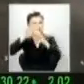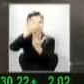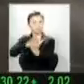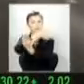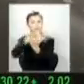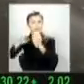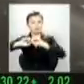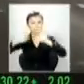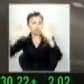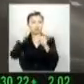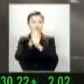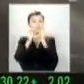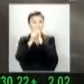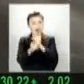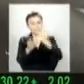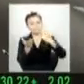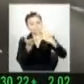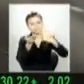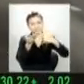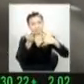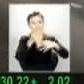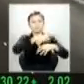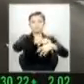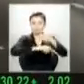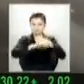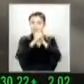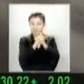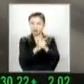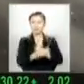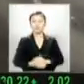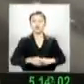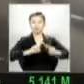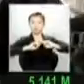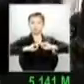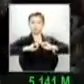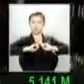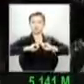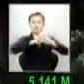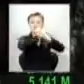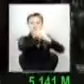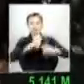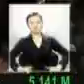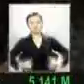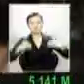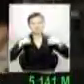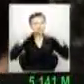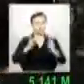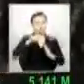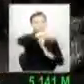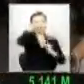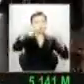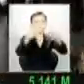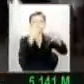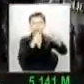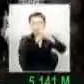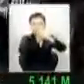เป็นไปตามขั้นตอนการปฏิบัติและปกป้องชีวิตของตนเองและผู้ชุมนุมขณะที่การเสียชีวิตของพลทหารหนึ่งน